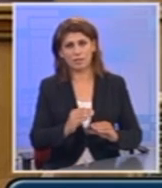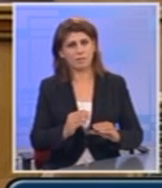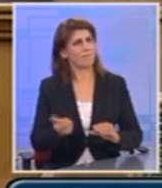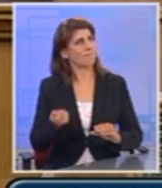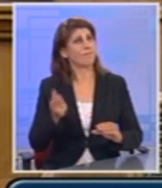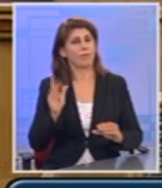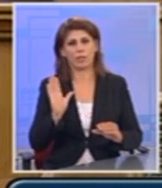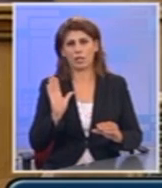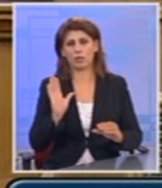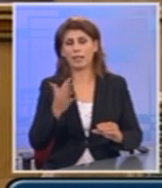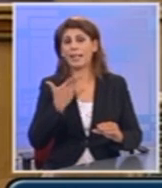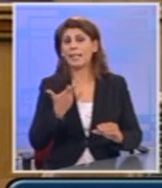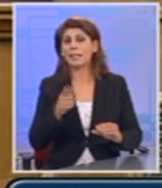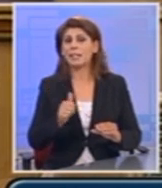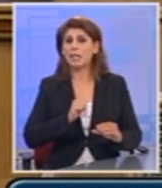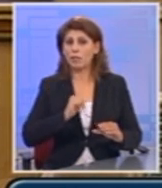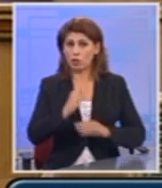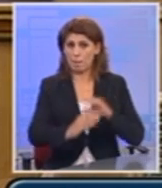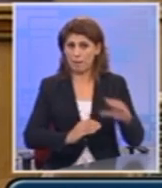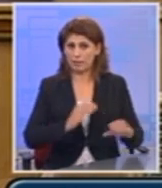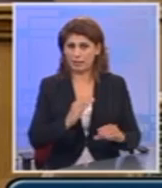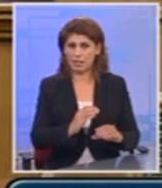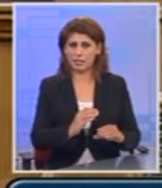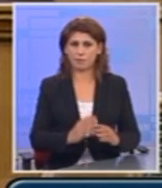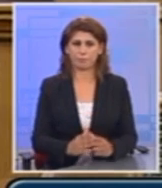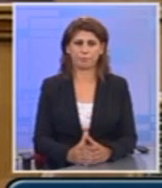υλοποιούνται γιατί η ιδιώτες επενδυτές